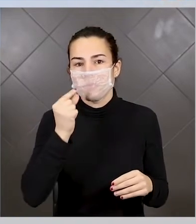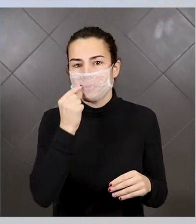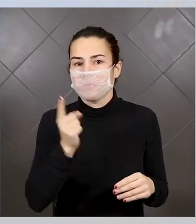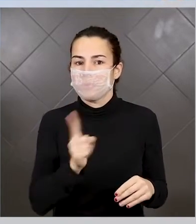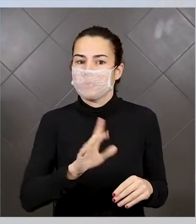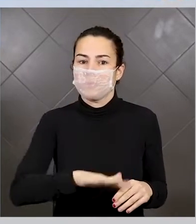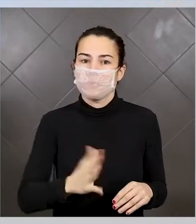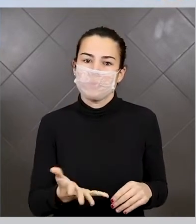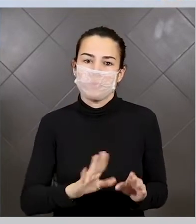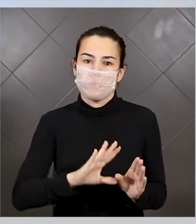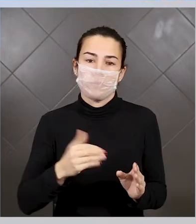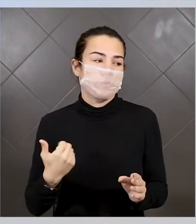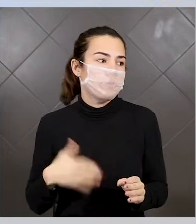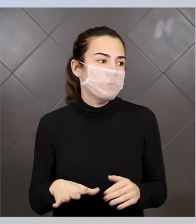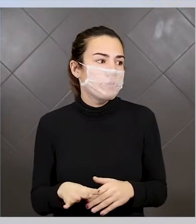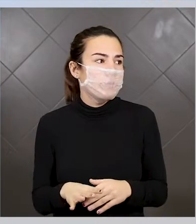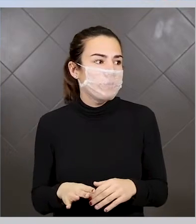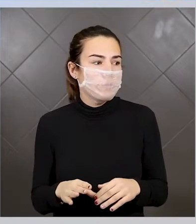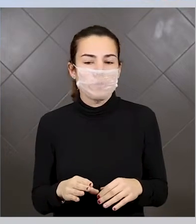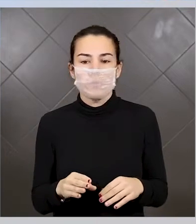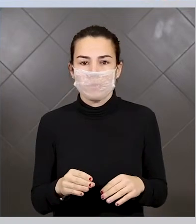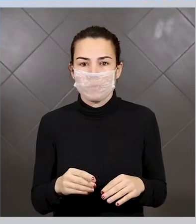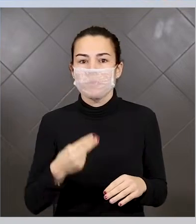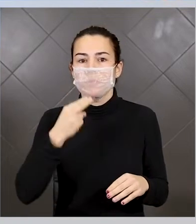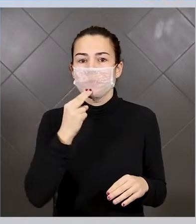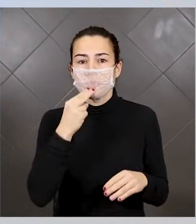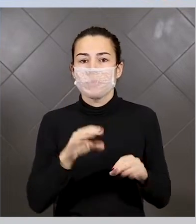fem és afegir-li el pailleté folletín, que són